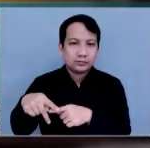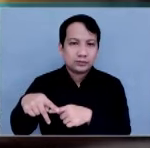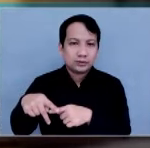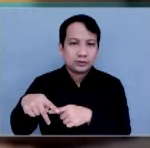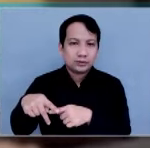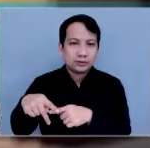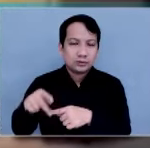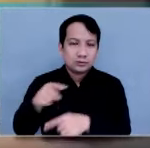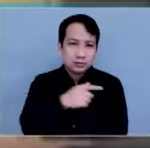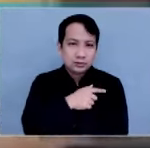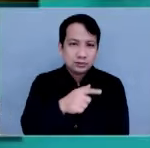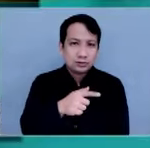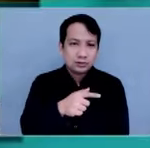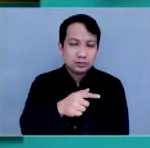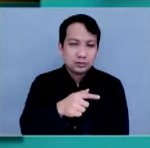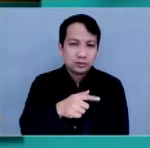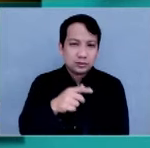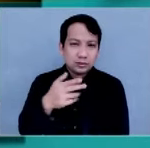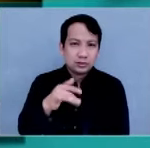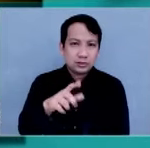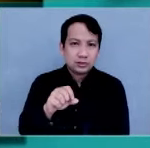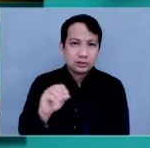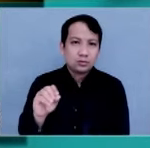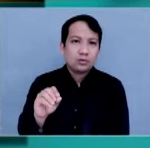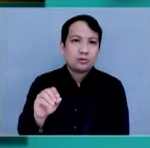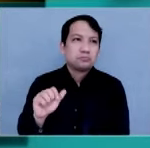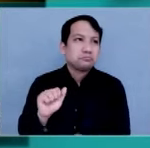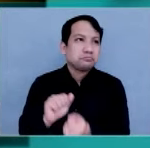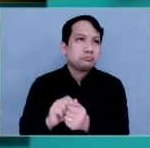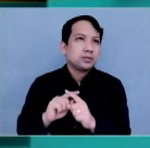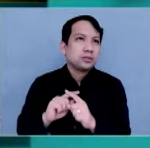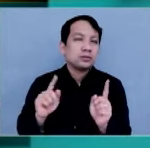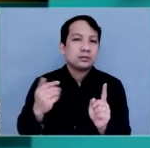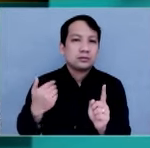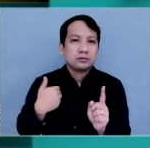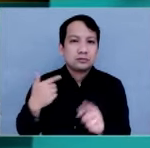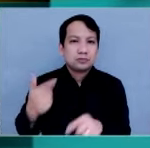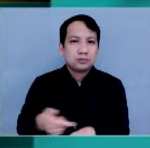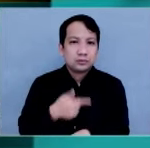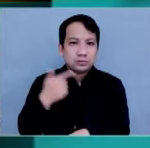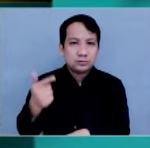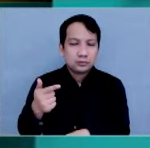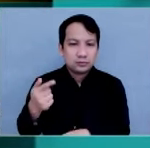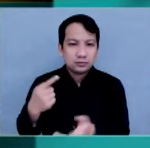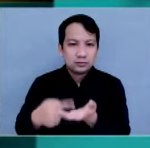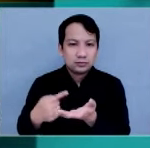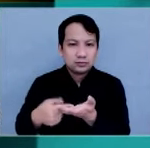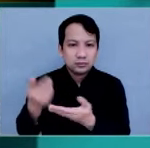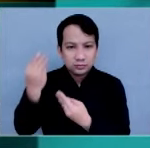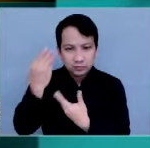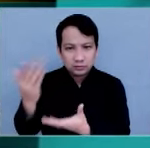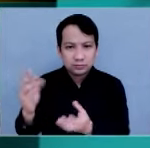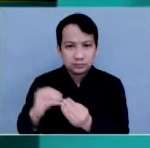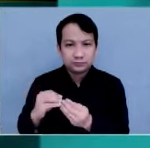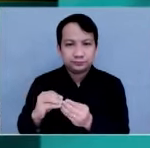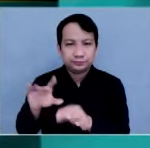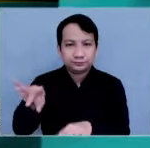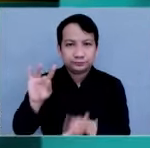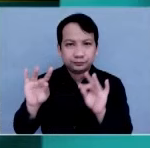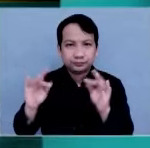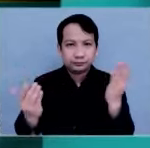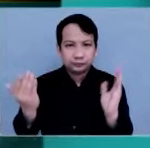General Silo, no? As a matter of fact, matagal kami nag-usap, he provided the options. No? And